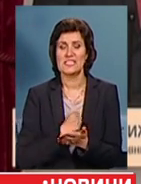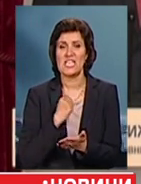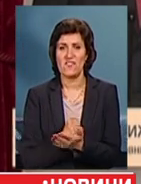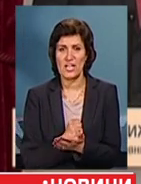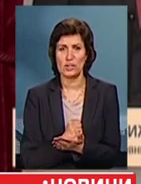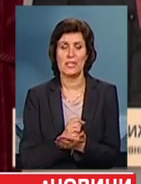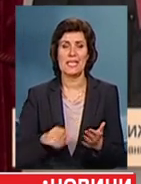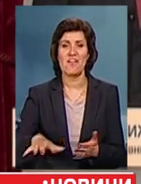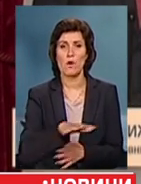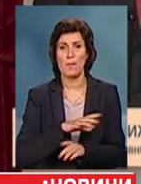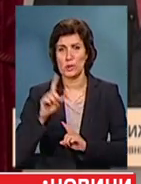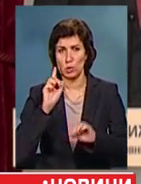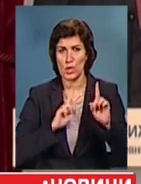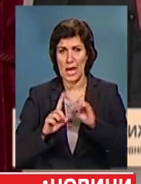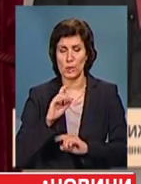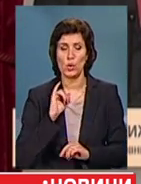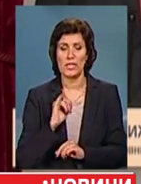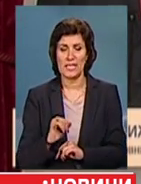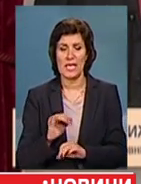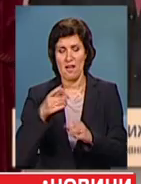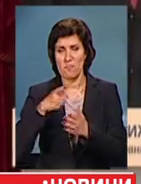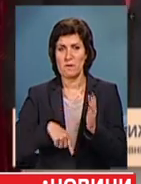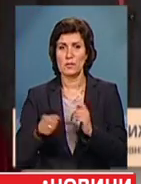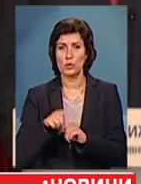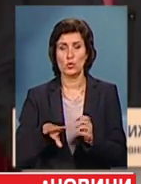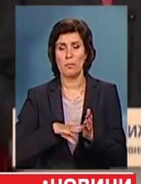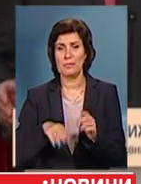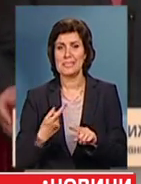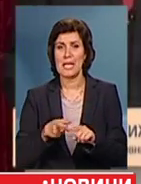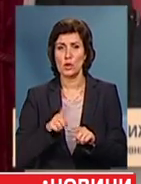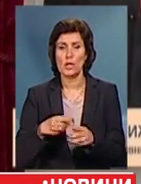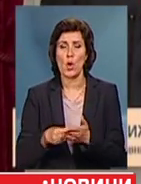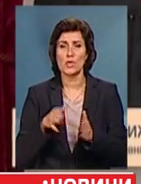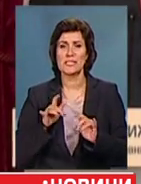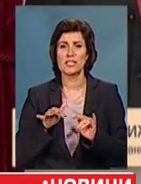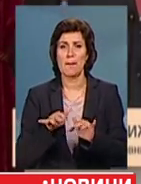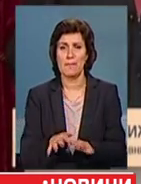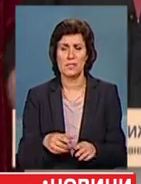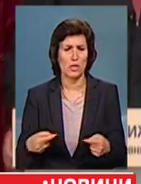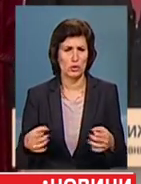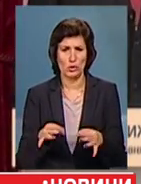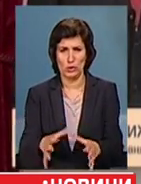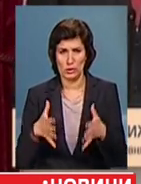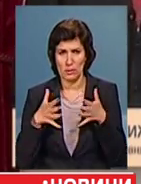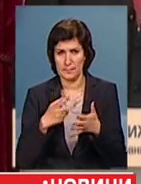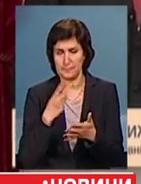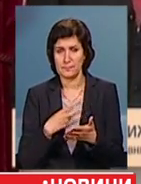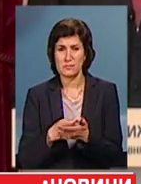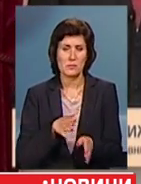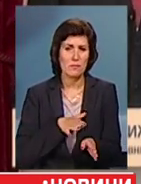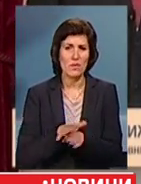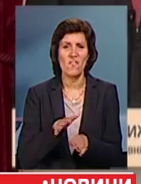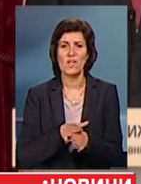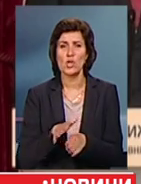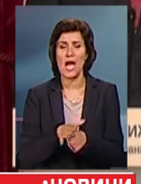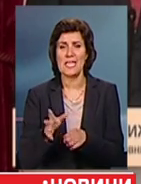затверджений Європейською Радою. І впевнений в тому, що після того, як оціночна місія чітко оцінила повне виконання українською